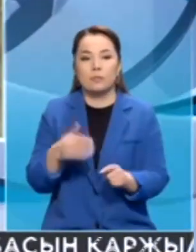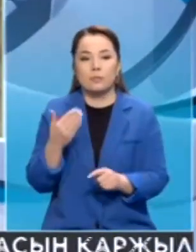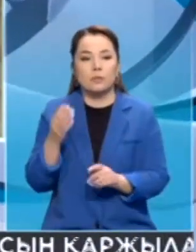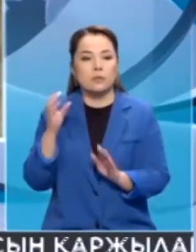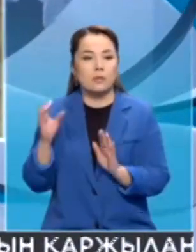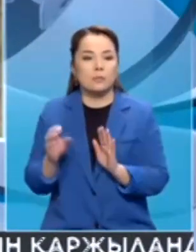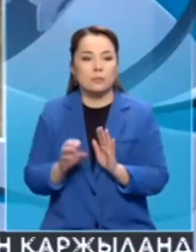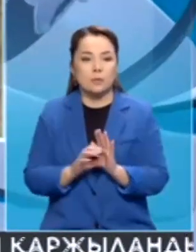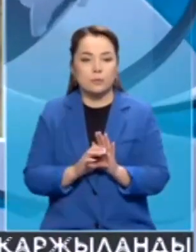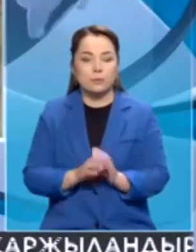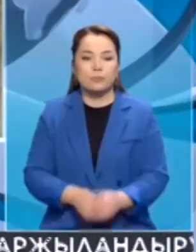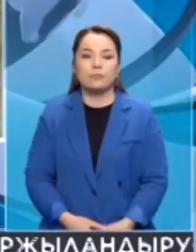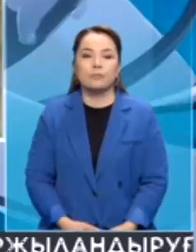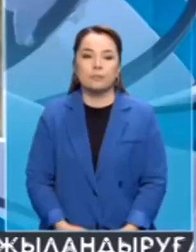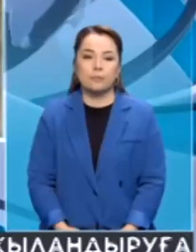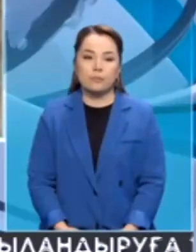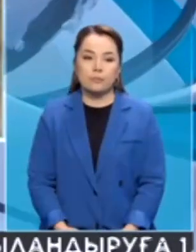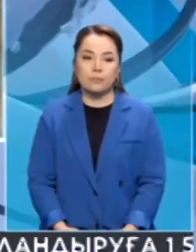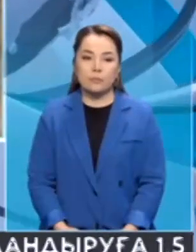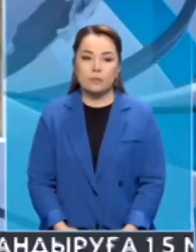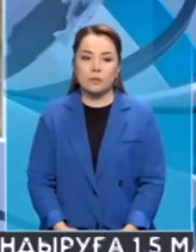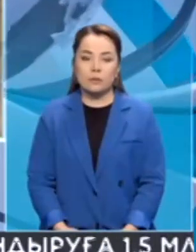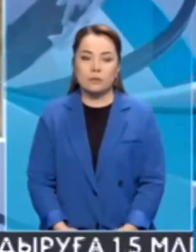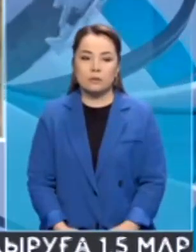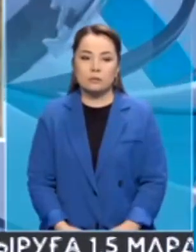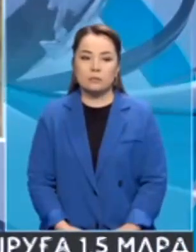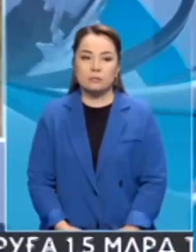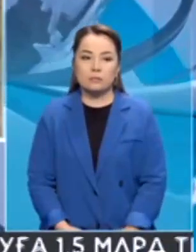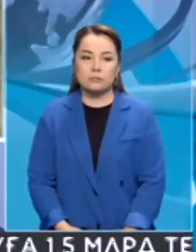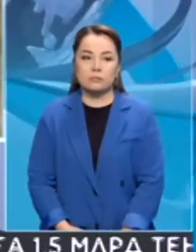Айдос, эфирдесіз.